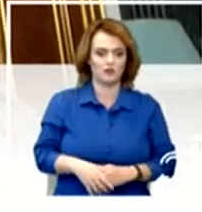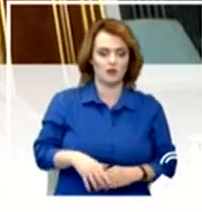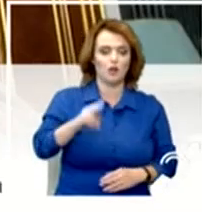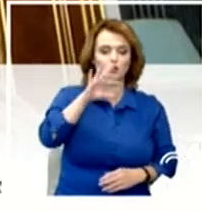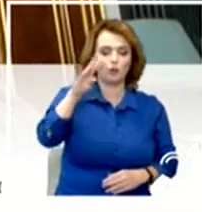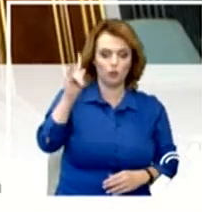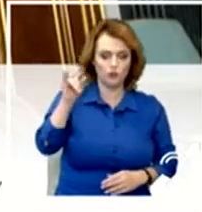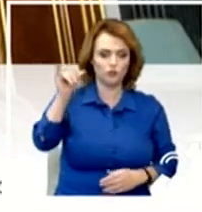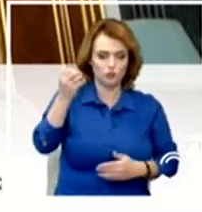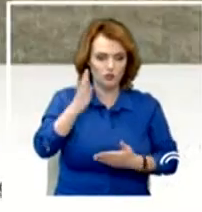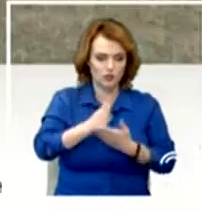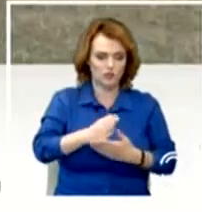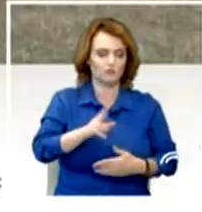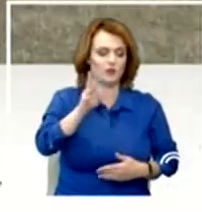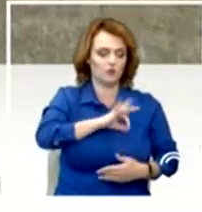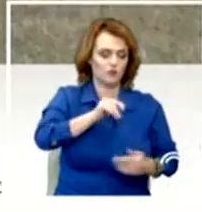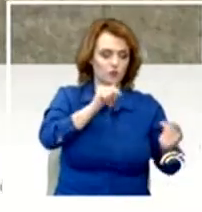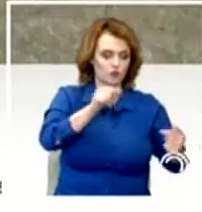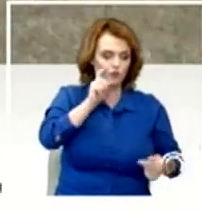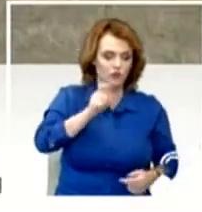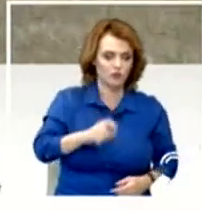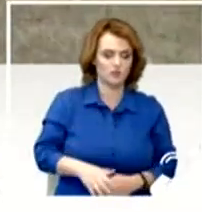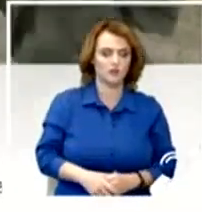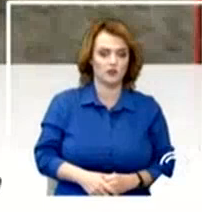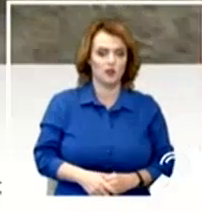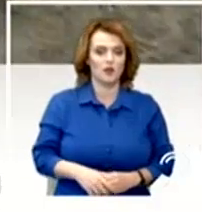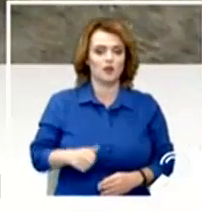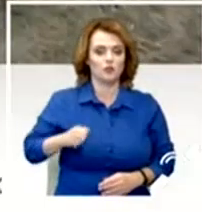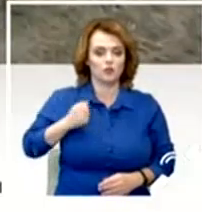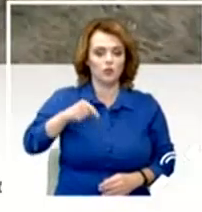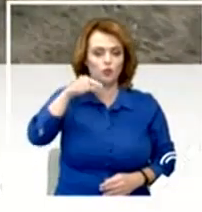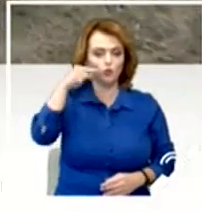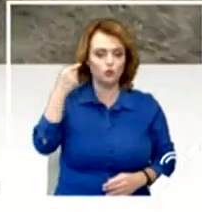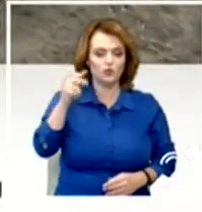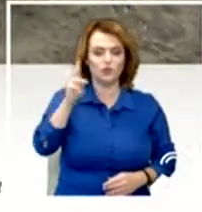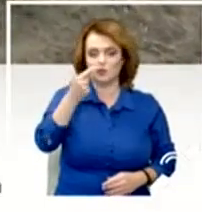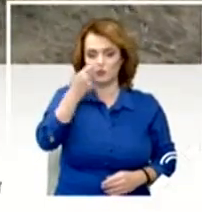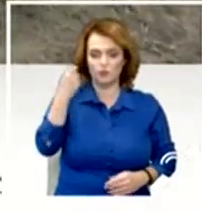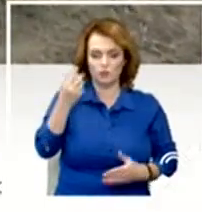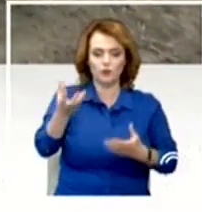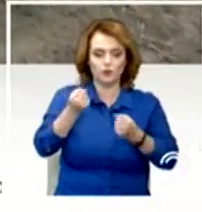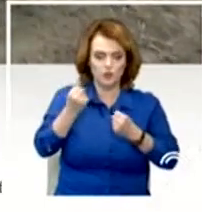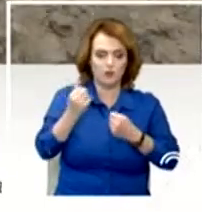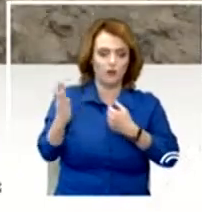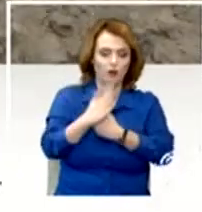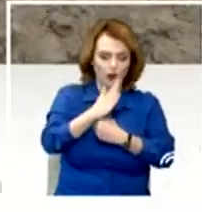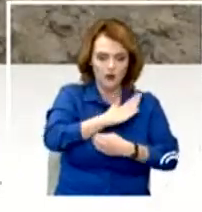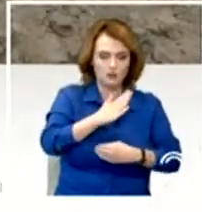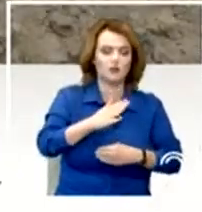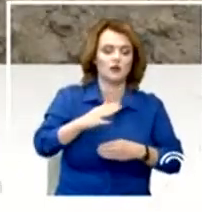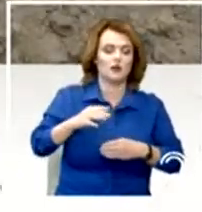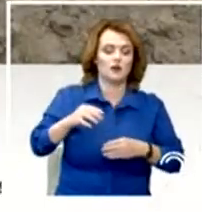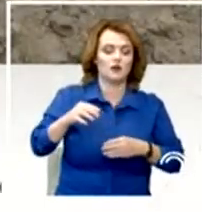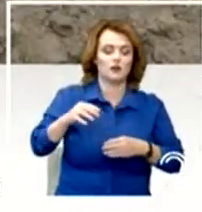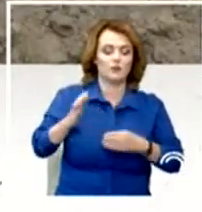які вони застосують проти України. În altă ordine de idei, noi soldații ruși care au primit recent ordine de mobilizare sunt nevoiți să-și cumpere